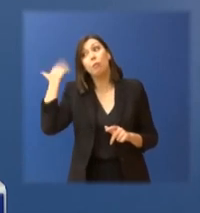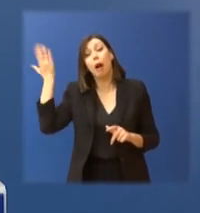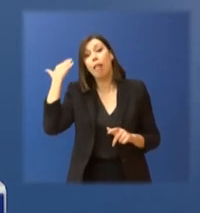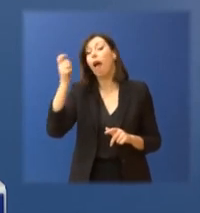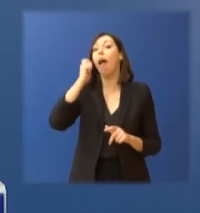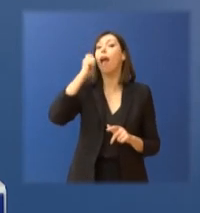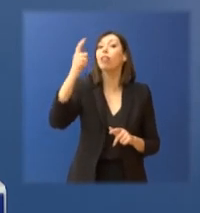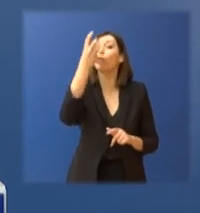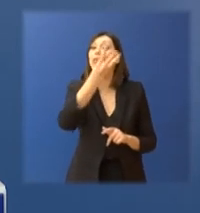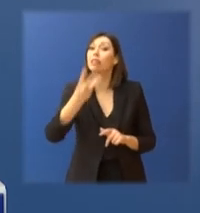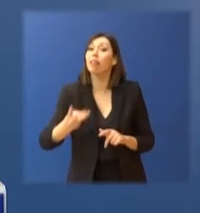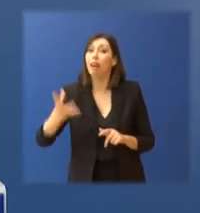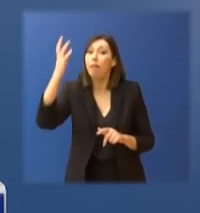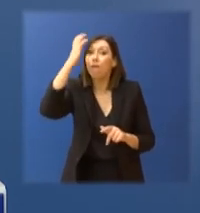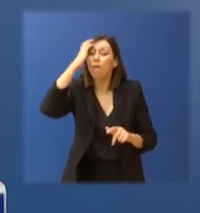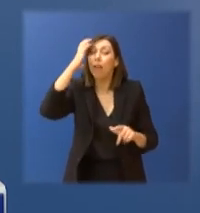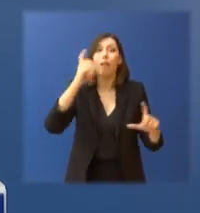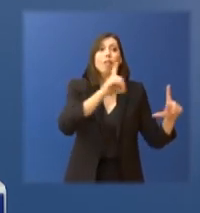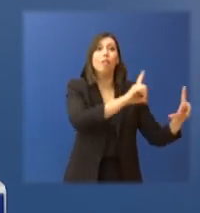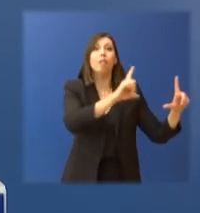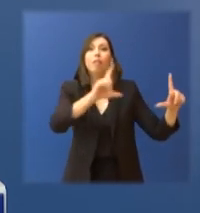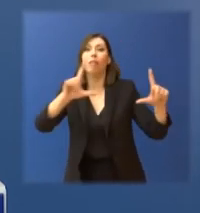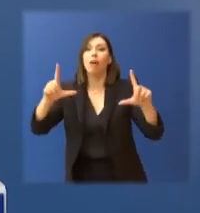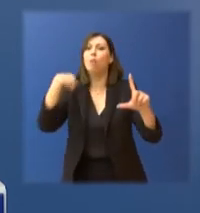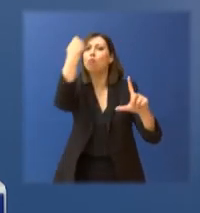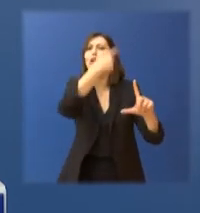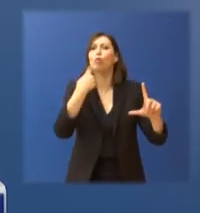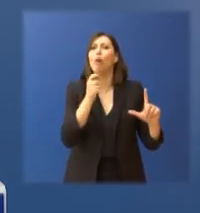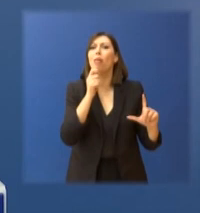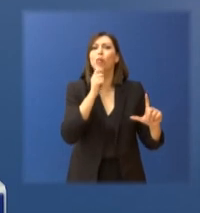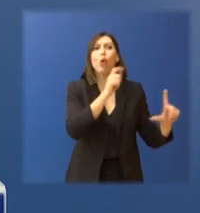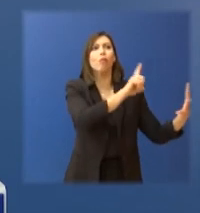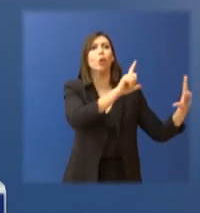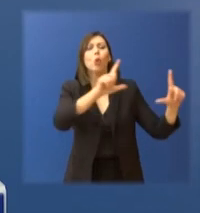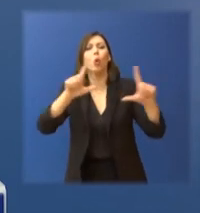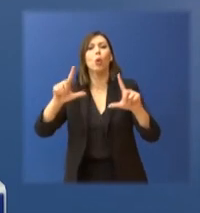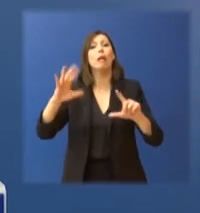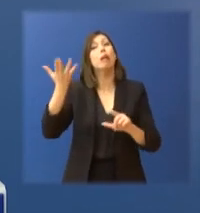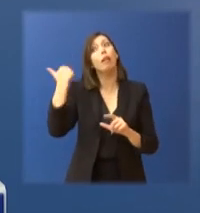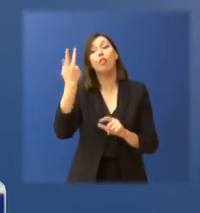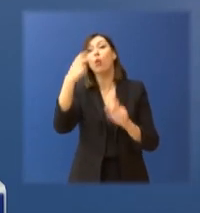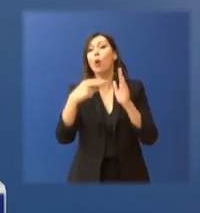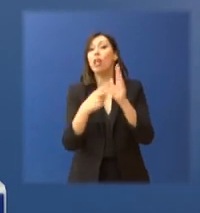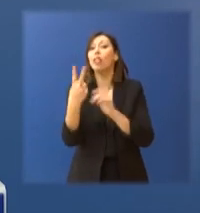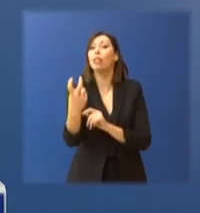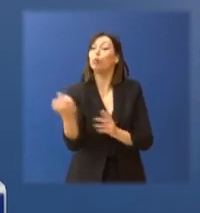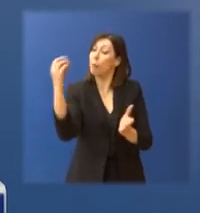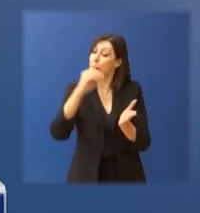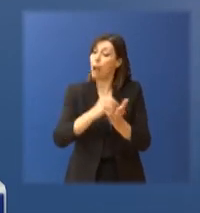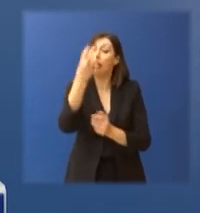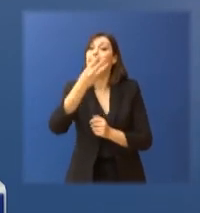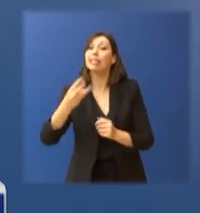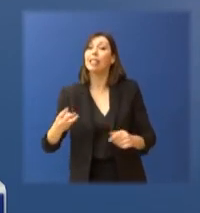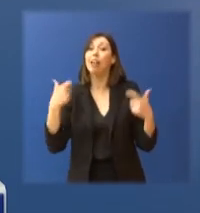όταν πρόσωπα δημοσιογράφων παρήλευναν σε γιγαντοοθόνες? Ή σε ένα σποτ του 2020, επίσης του ΣΥΡΙΖΑ,